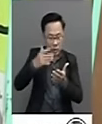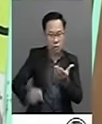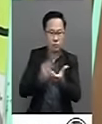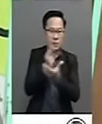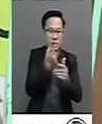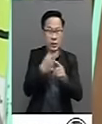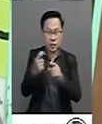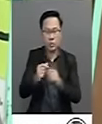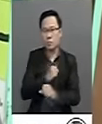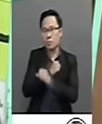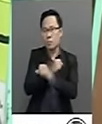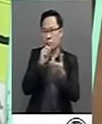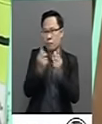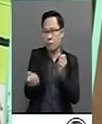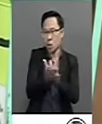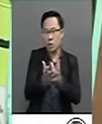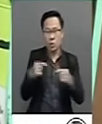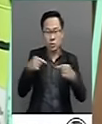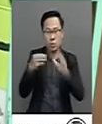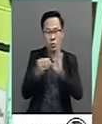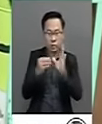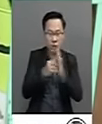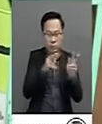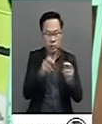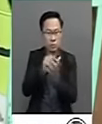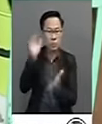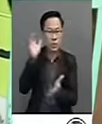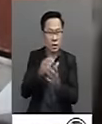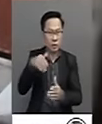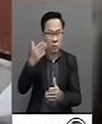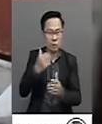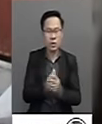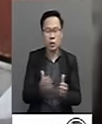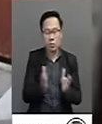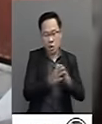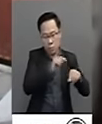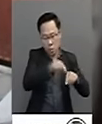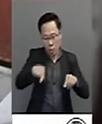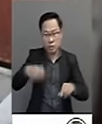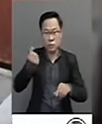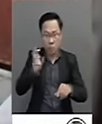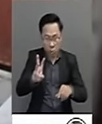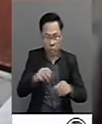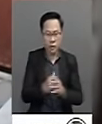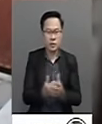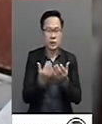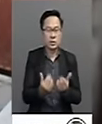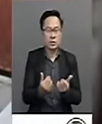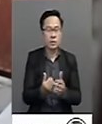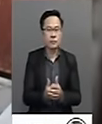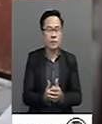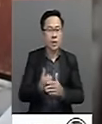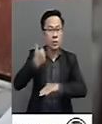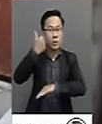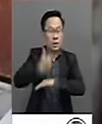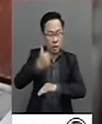ปืนเพื่อเป็นการป้องกันอาชญากรรมในเขตพื้นที่กรุงเทพมหานครแล้วก็ปริมณฑลกว่า 16จุดพล.ตำรวจตีสุรเชษหักพาล